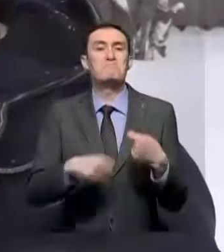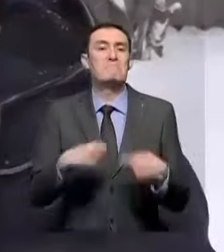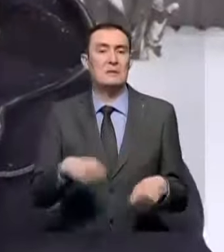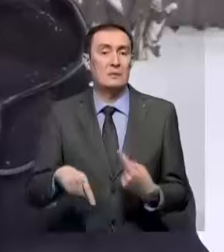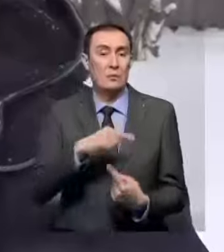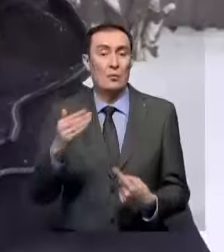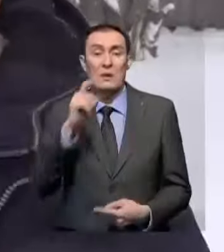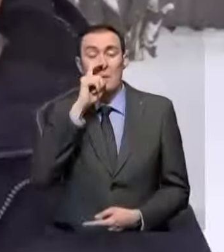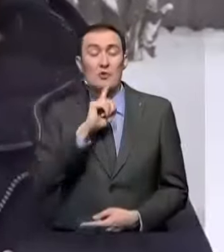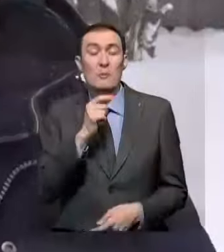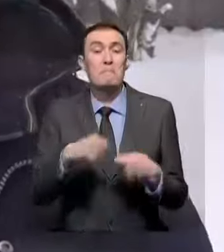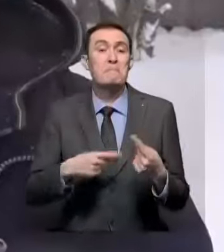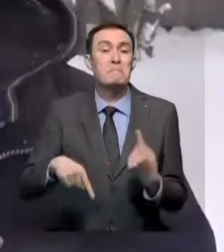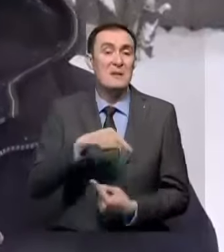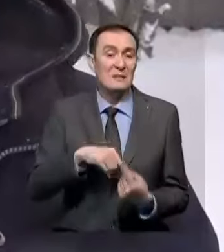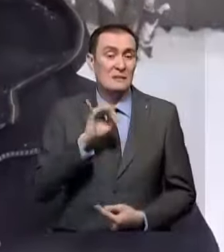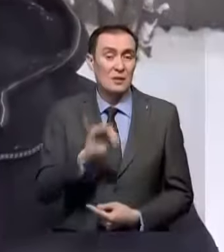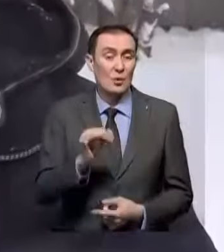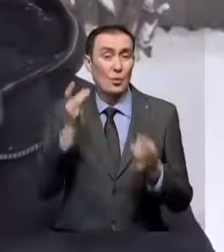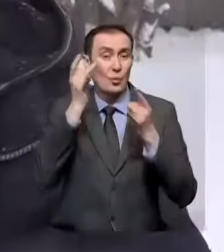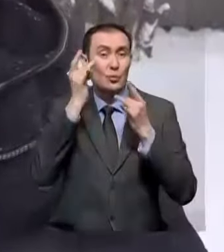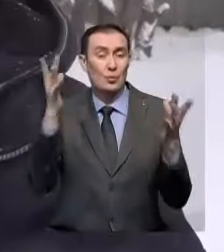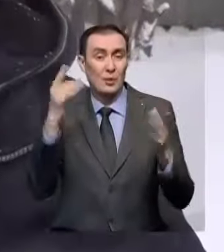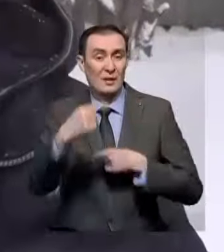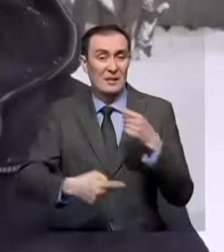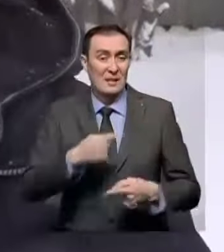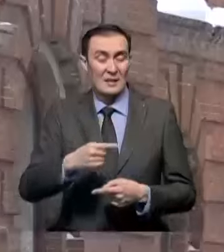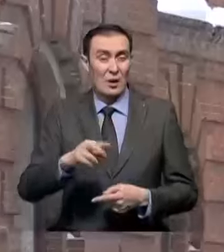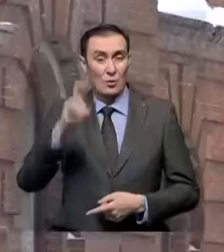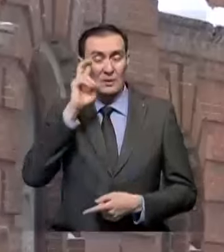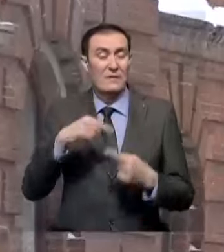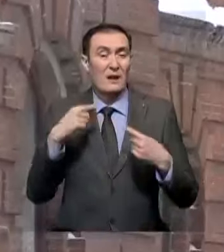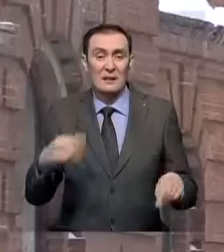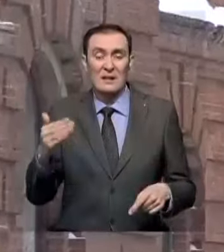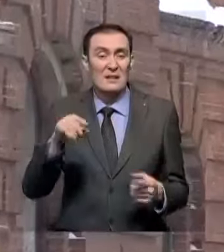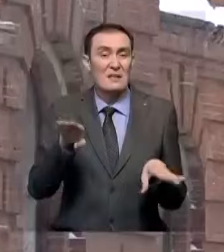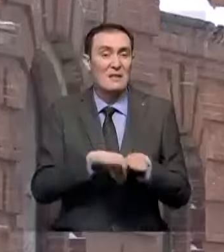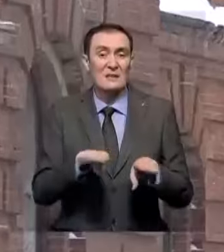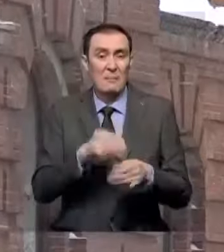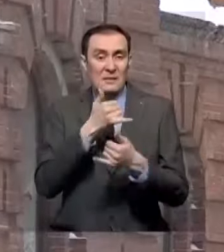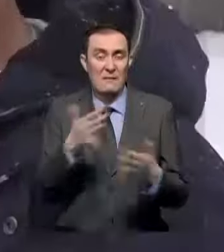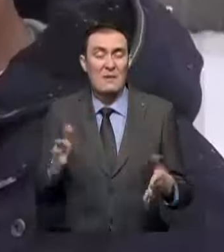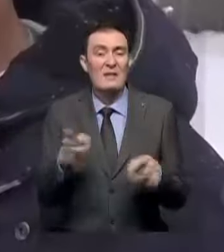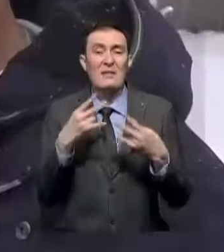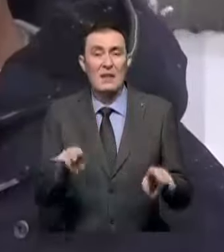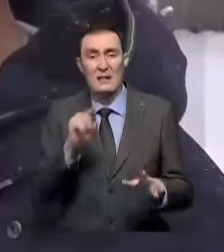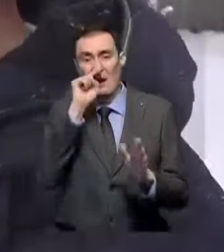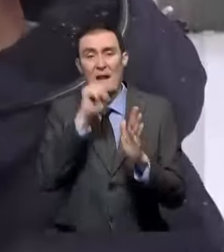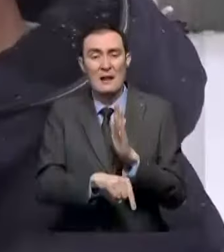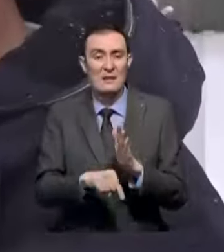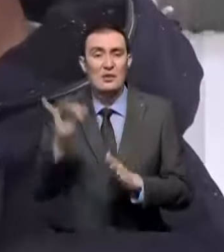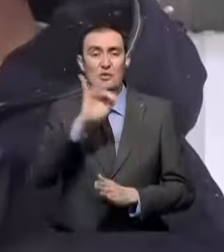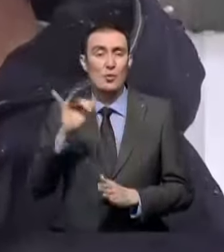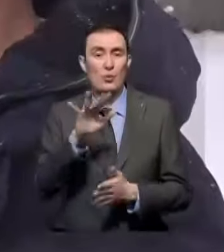Но они не понимают, что бизнес и культурное наследие страны – это разные вещи, они несопоставимы. Не надо лезть в историческую часть города.